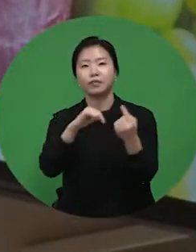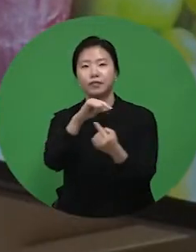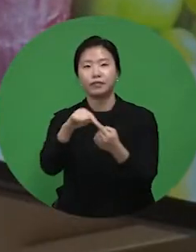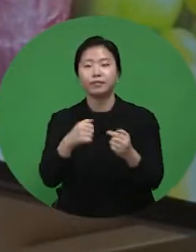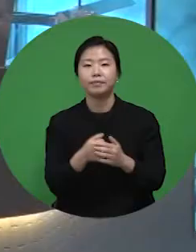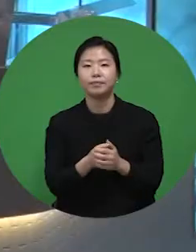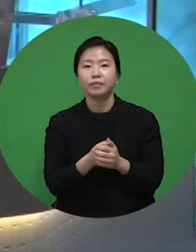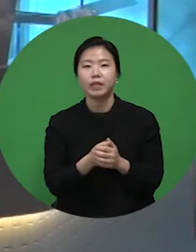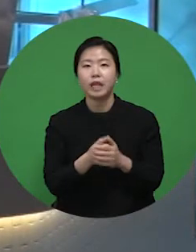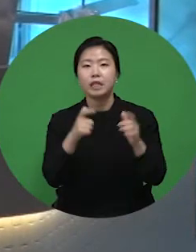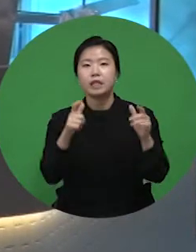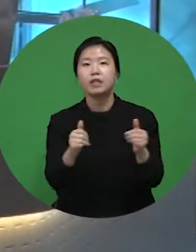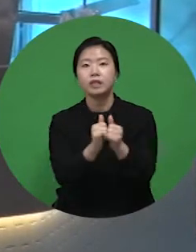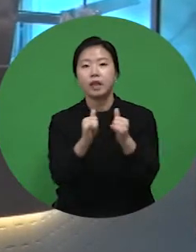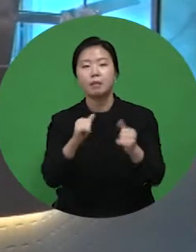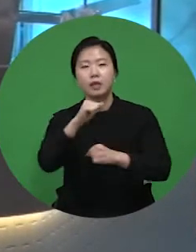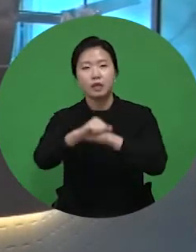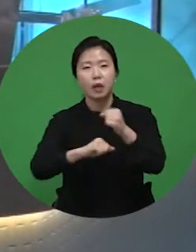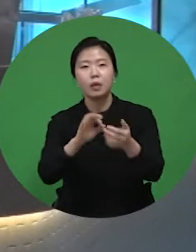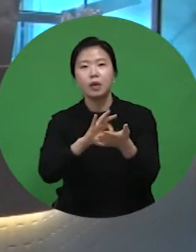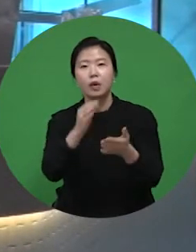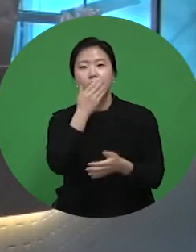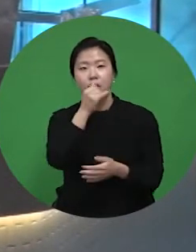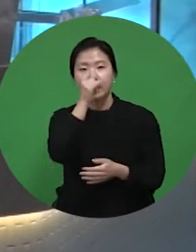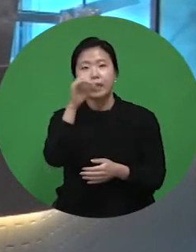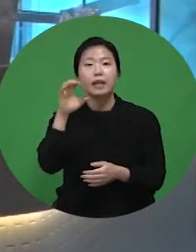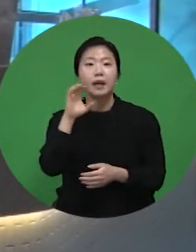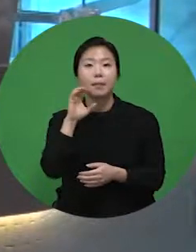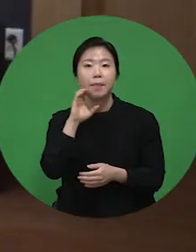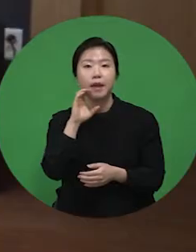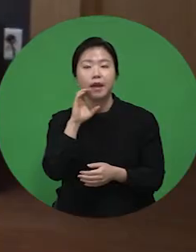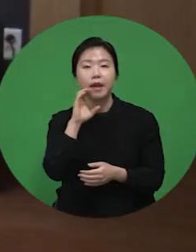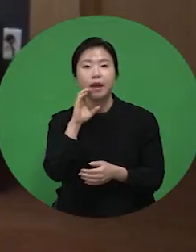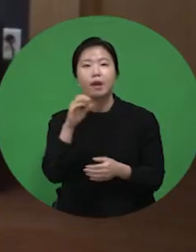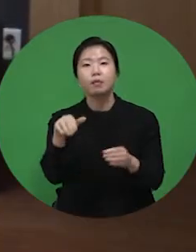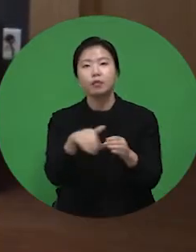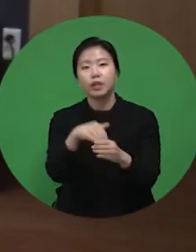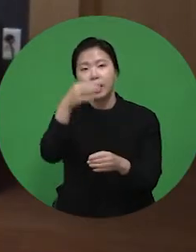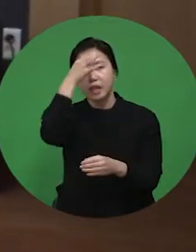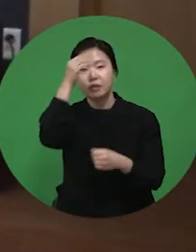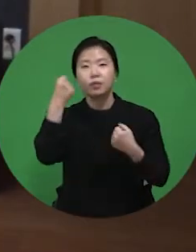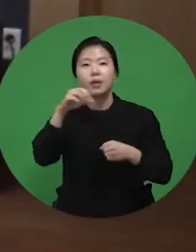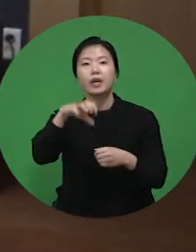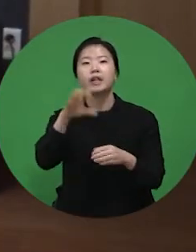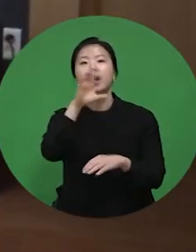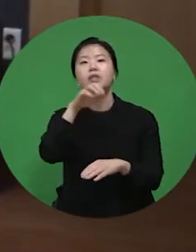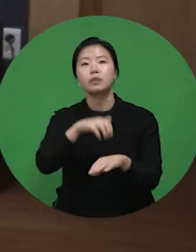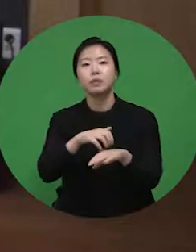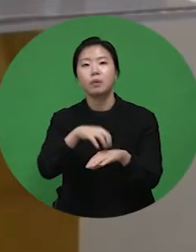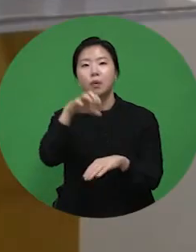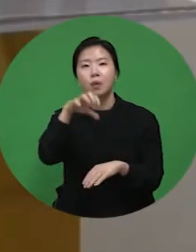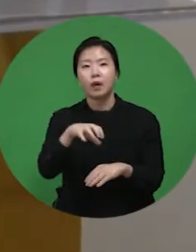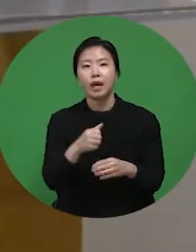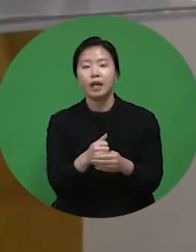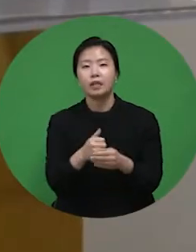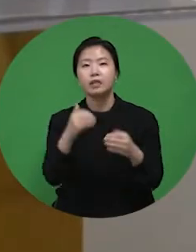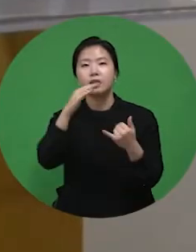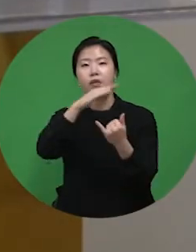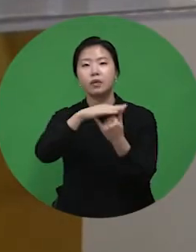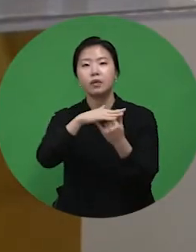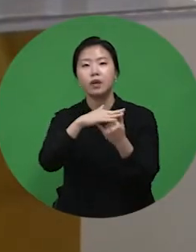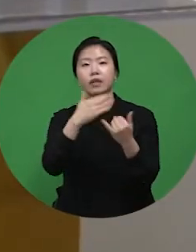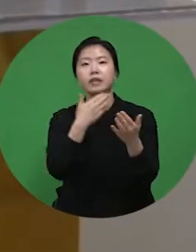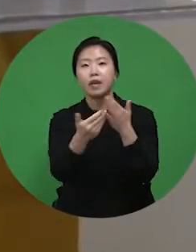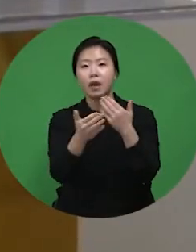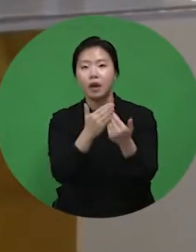있습니다. 지역 주민들이 자유롭게 이용할 수 있는 카페, 문화예술 공연장과 연습 공간, 청소년들을